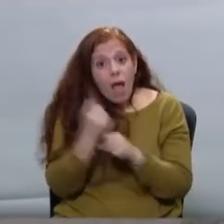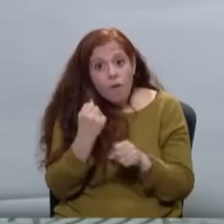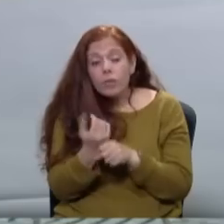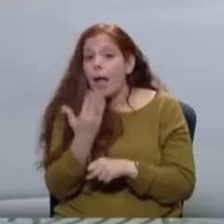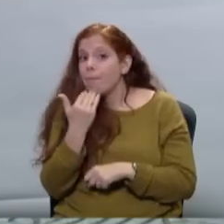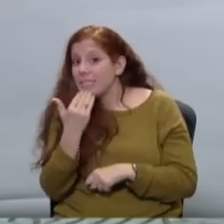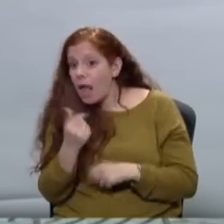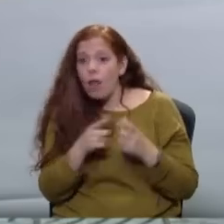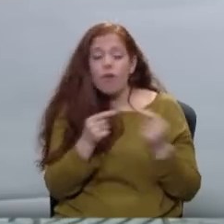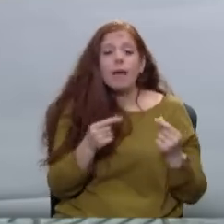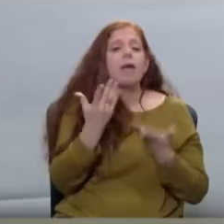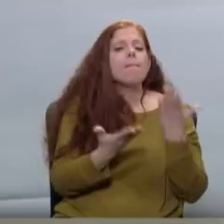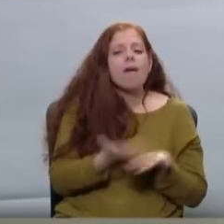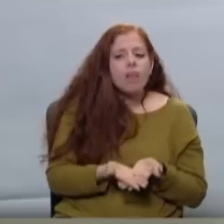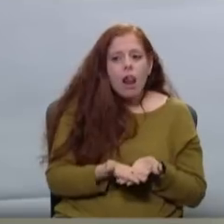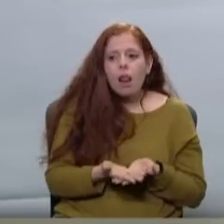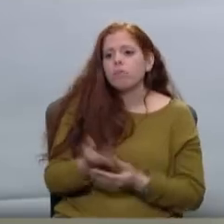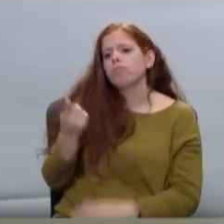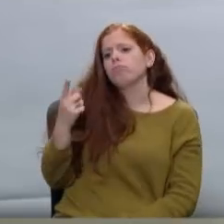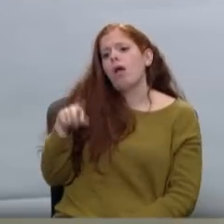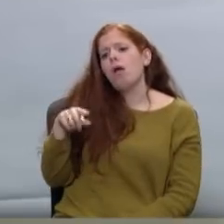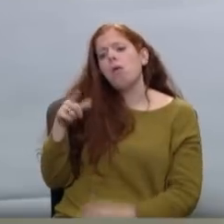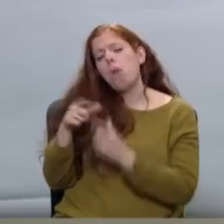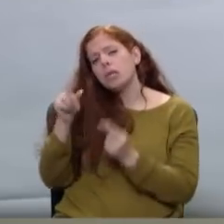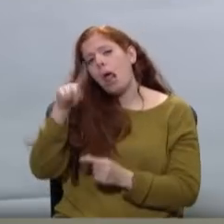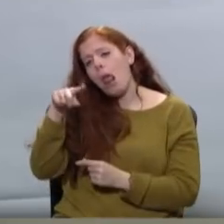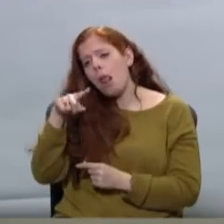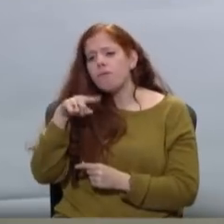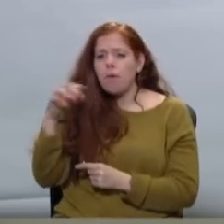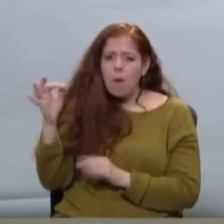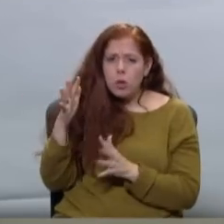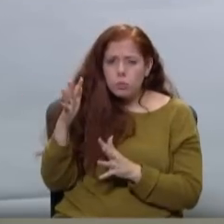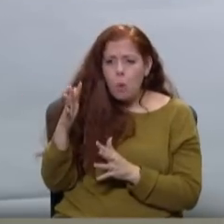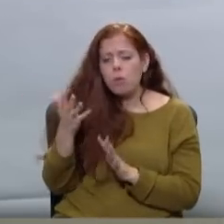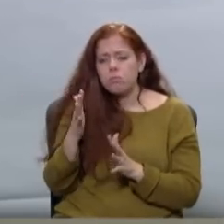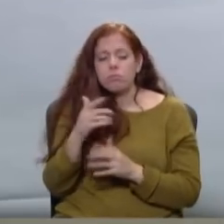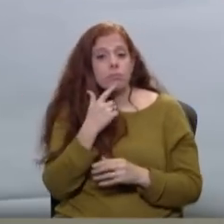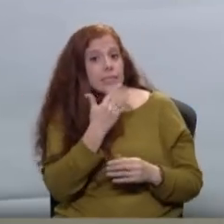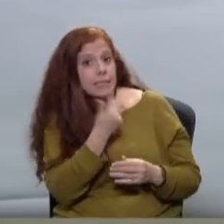אם אתה עובד אותה עבודה בעזה ועובד אותה בישראל, מה ההבדל בכסף? בעזה, מ-1,500 בערך יעני.